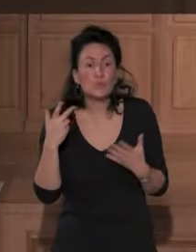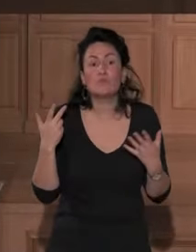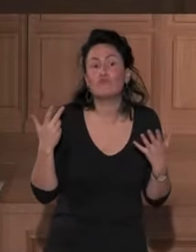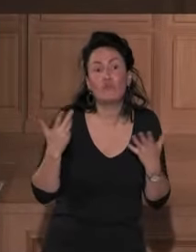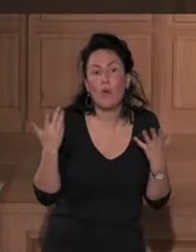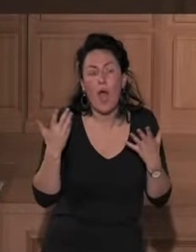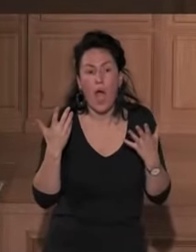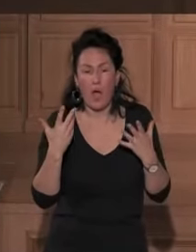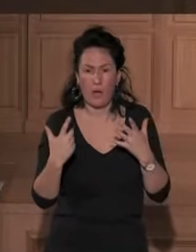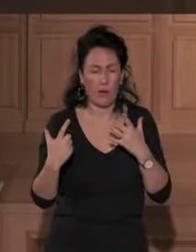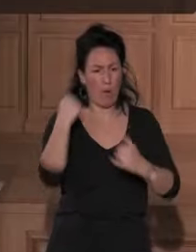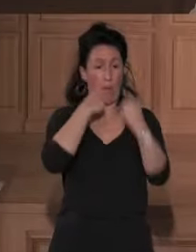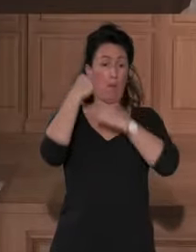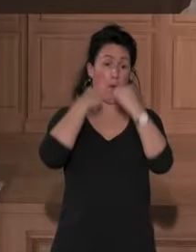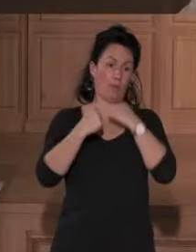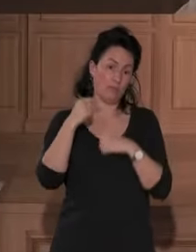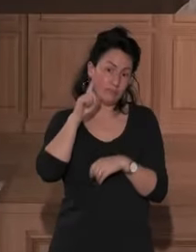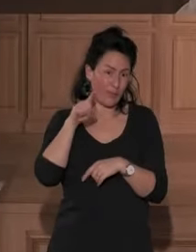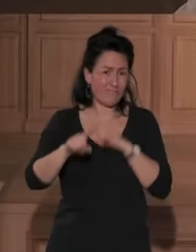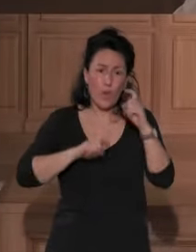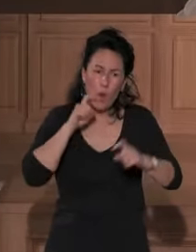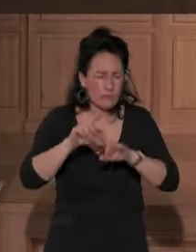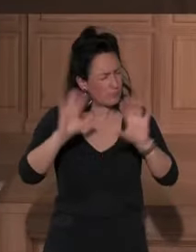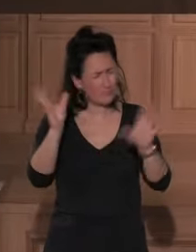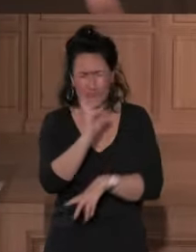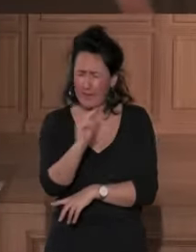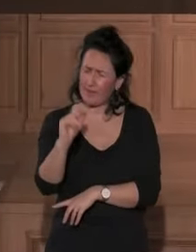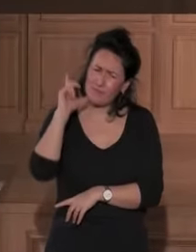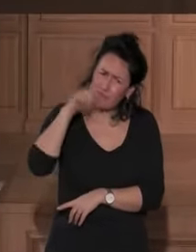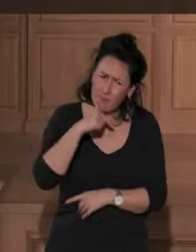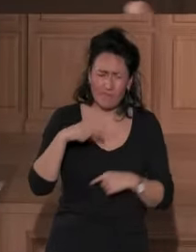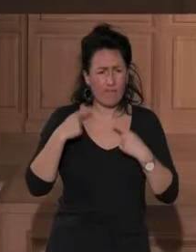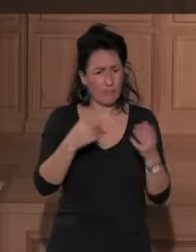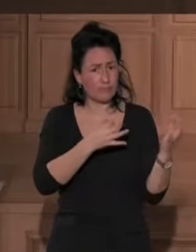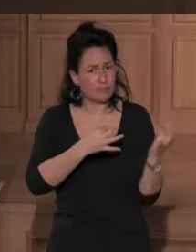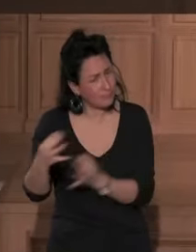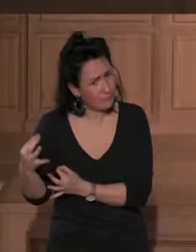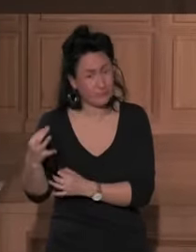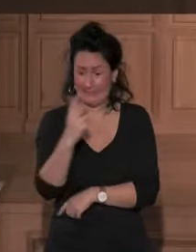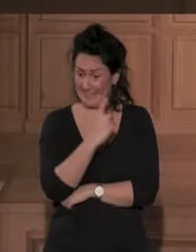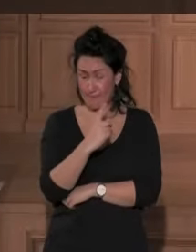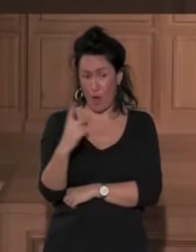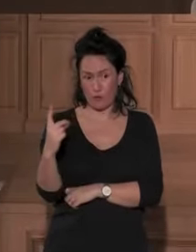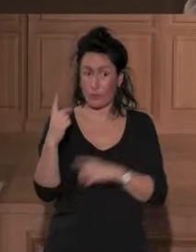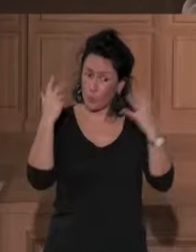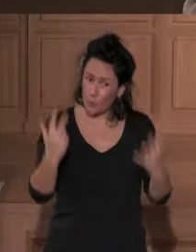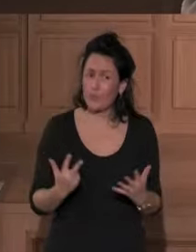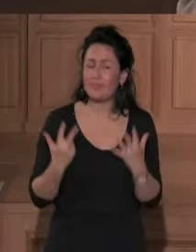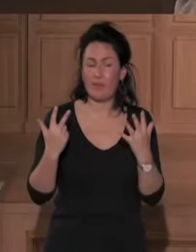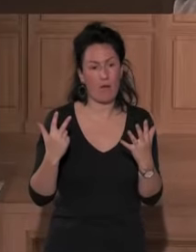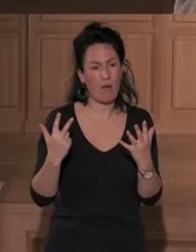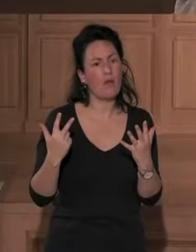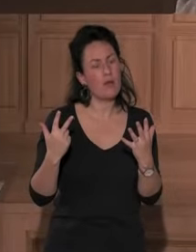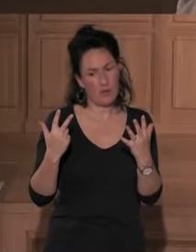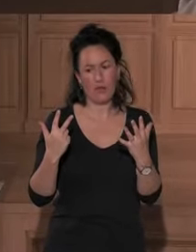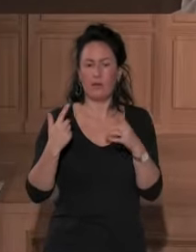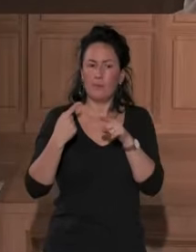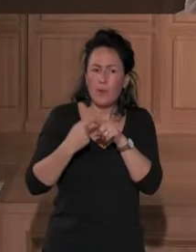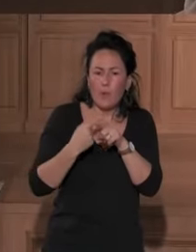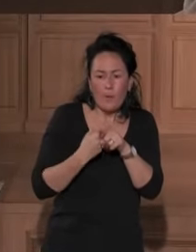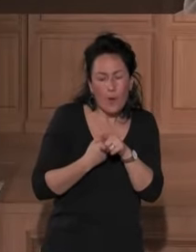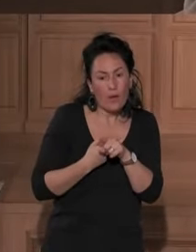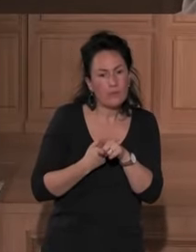une petite droite bien, bien gentille. Mais c'est important qu'on y aille. Et on allait chercher Alexis comme ça. Et on a fait ça pendant 8 ans, ce qui lui a